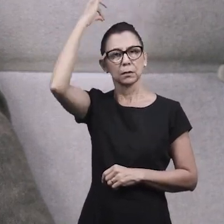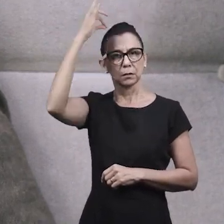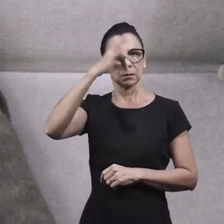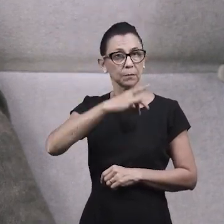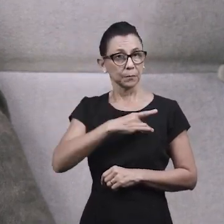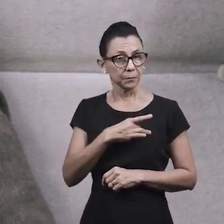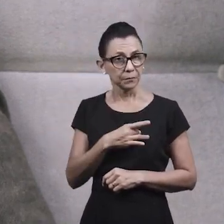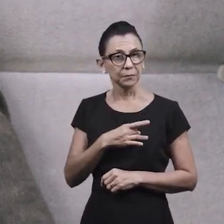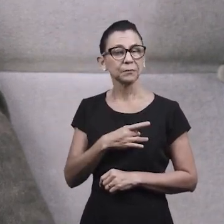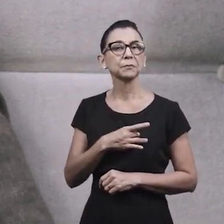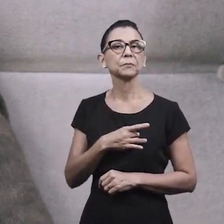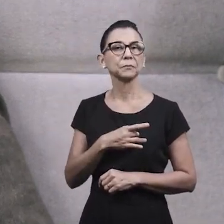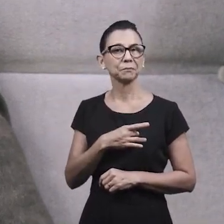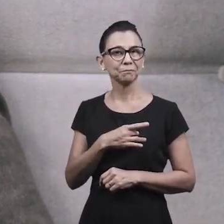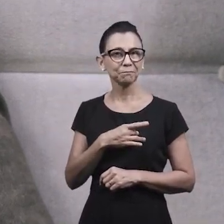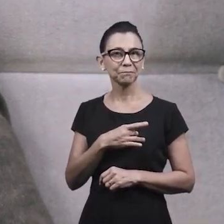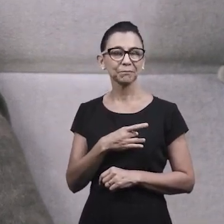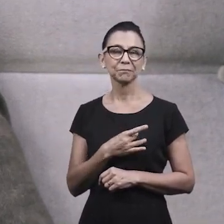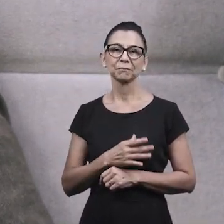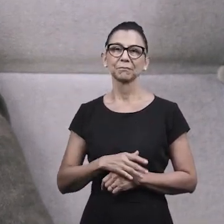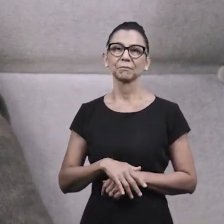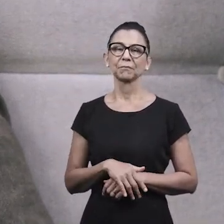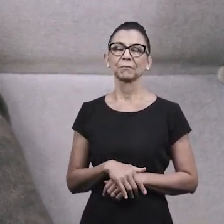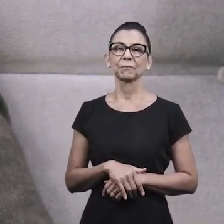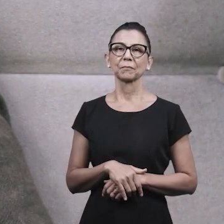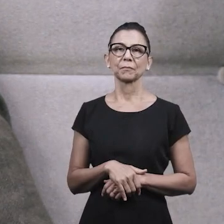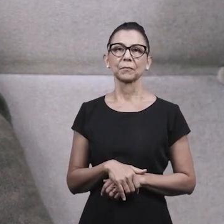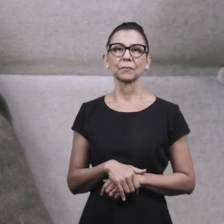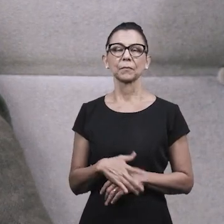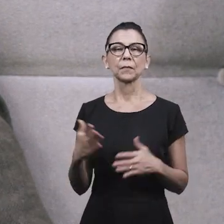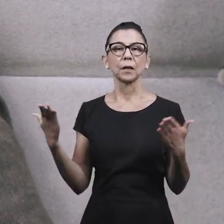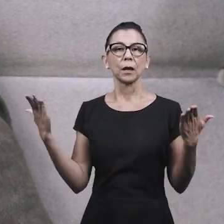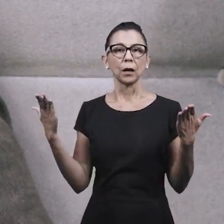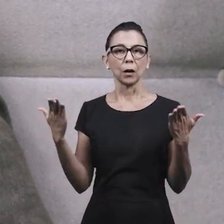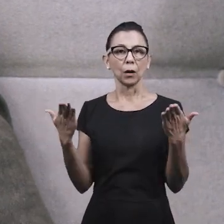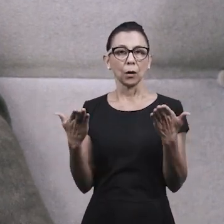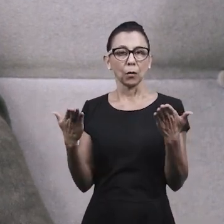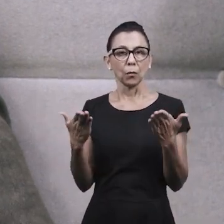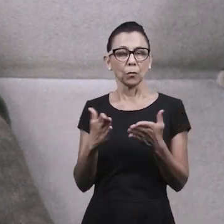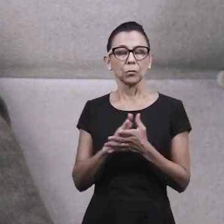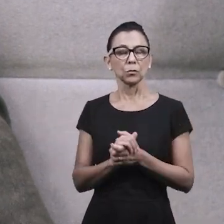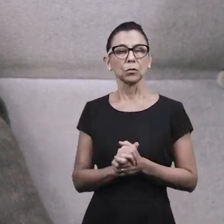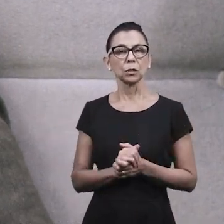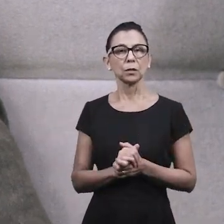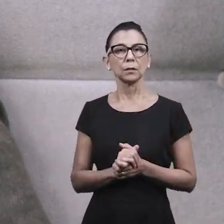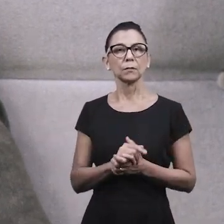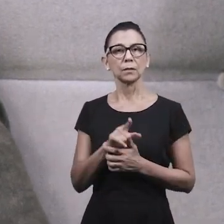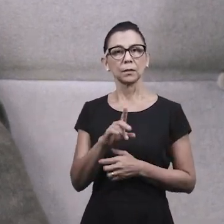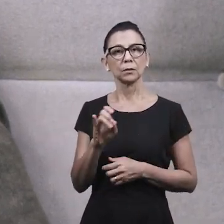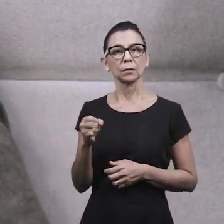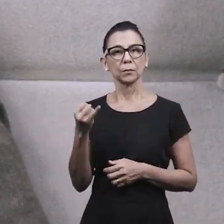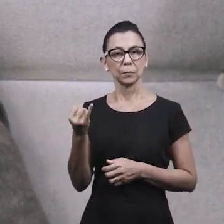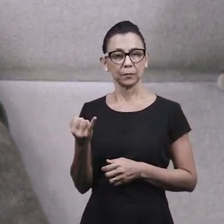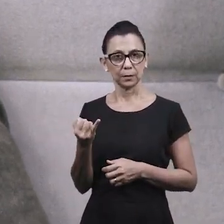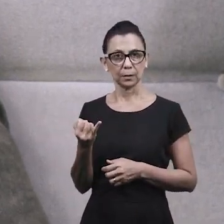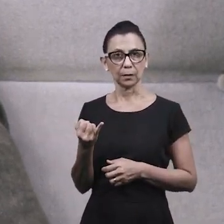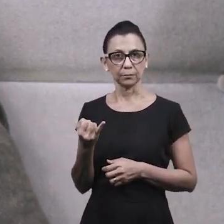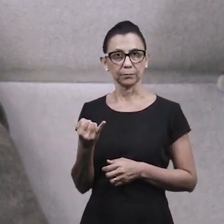du Saint-Esprit. Cette parole aujourd'hui est nécessaire pour ma vie et pour votre vie